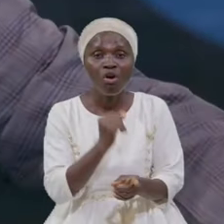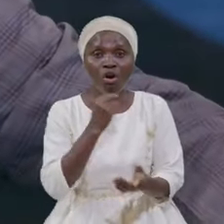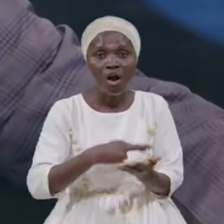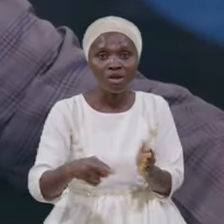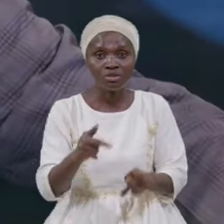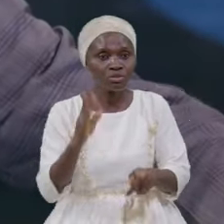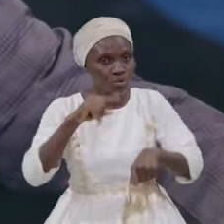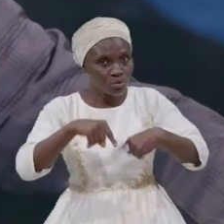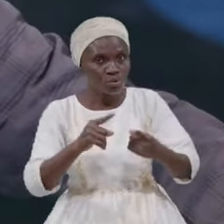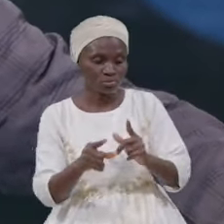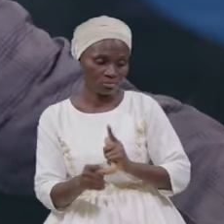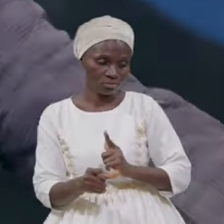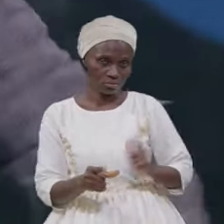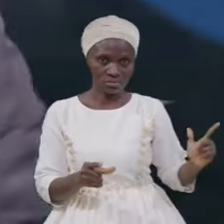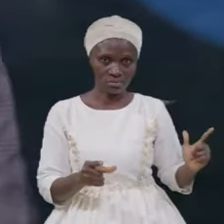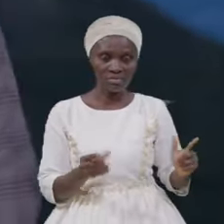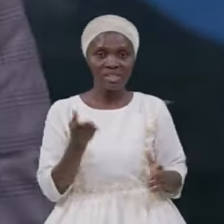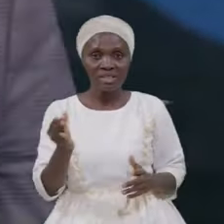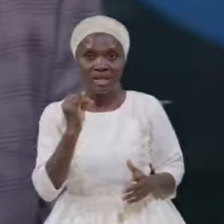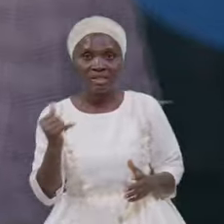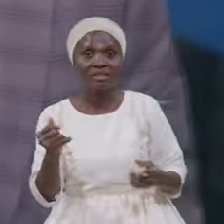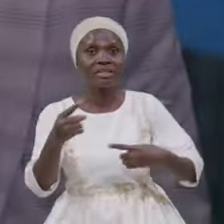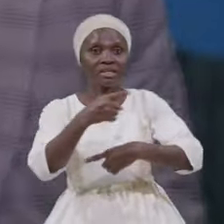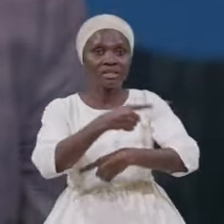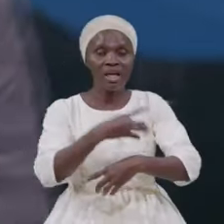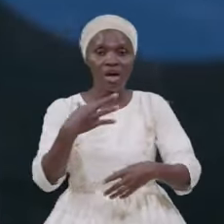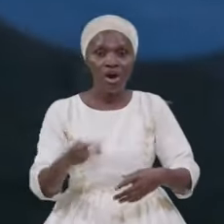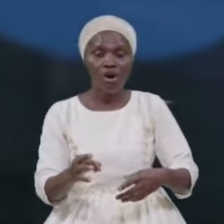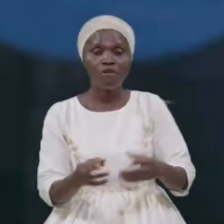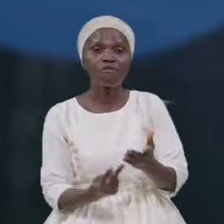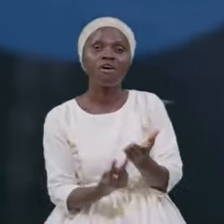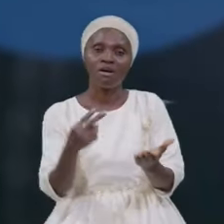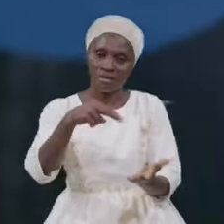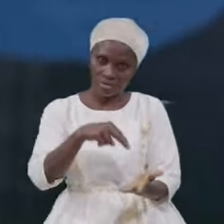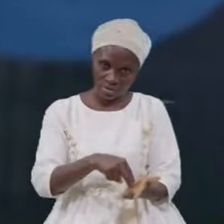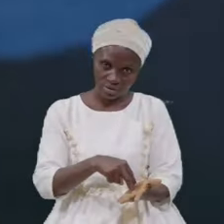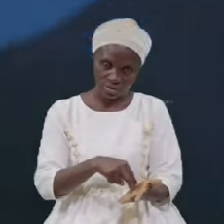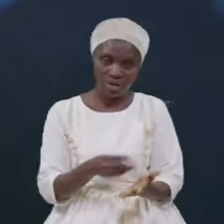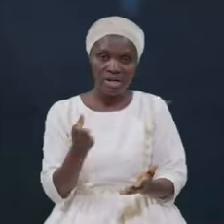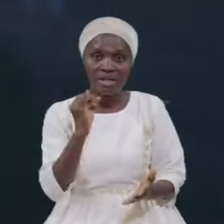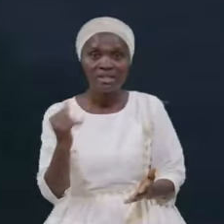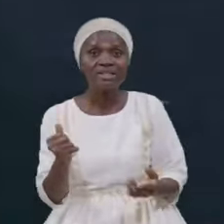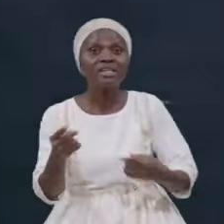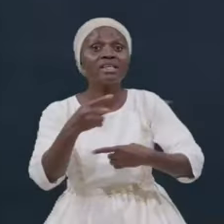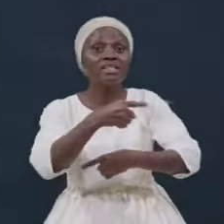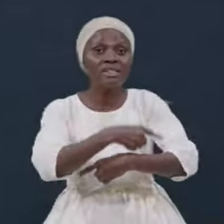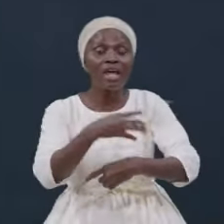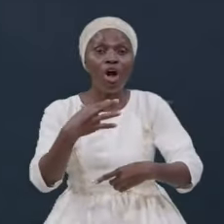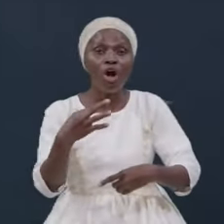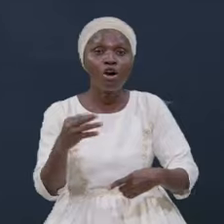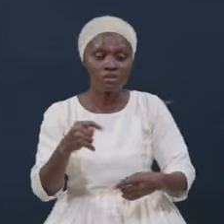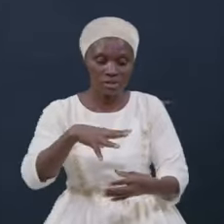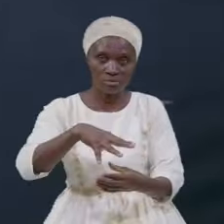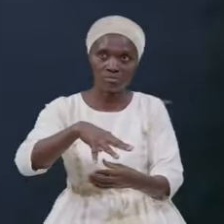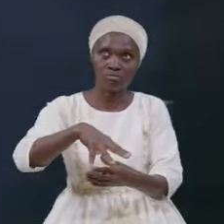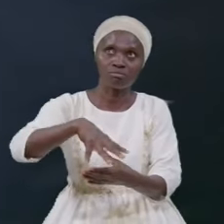jour de la résurrection. Il y a le jour de l'enlèvement, quand la trompette sonnera